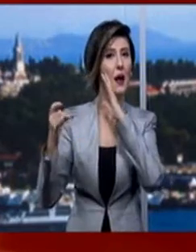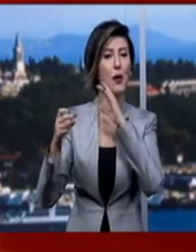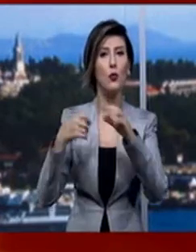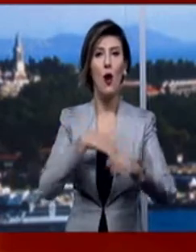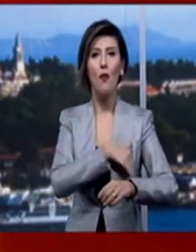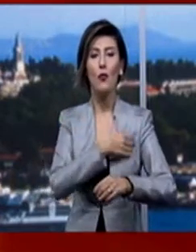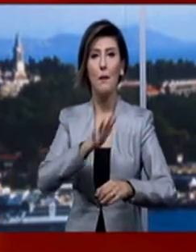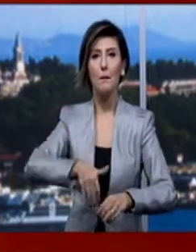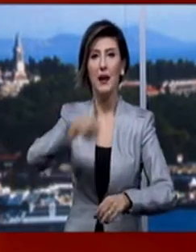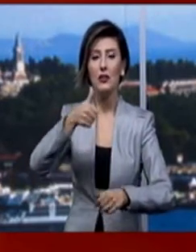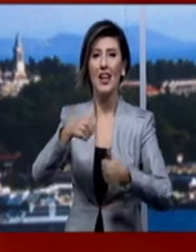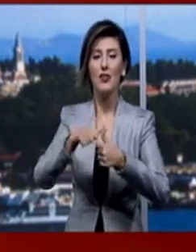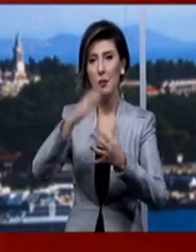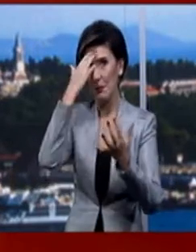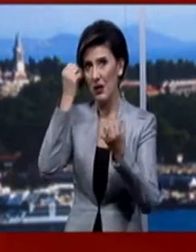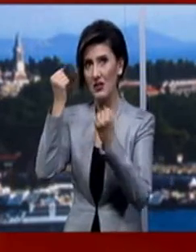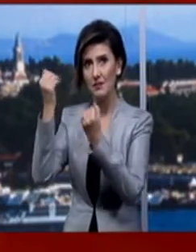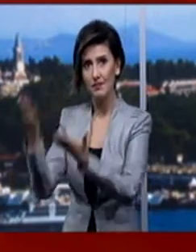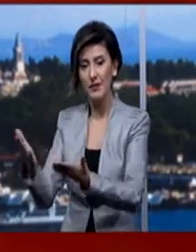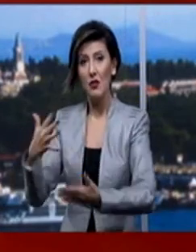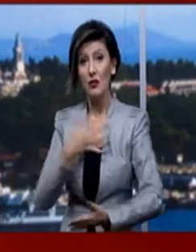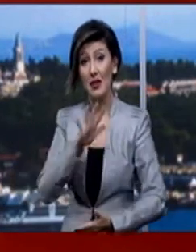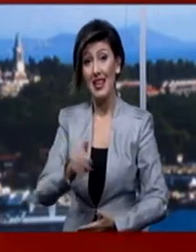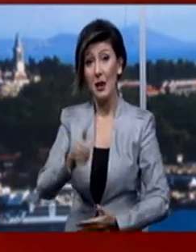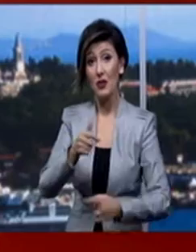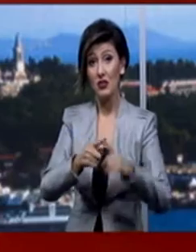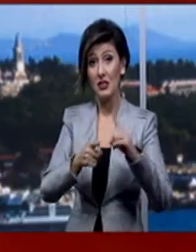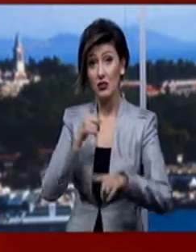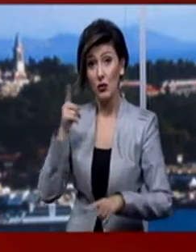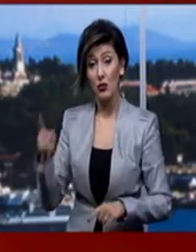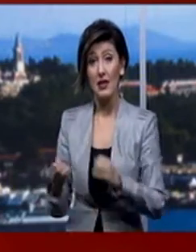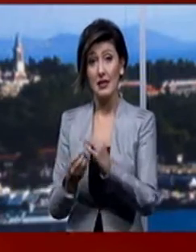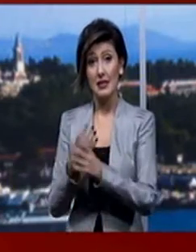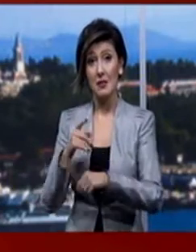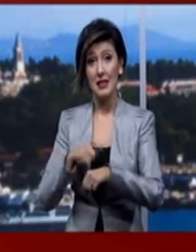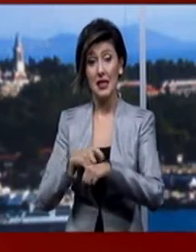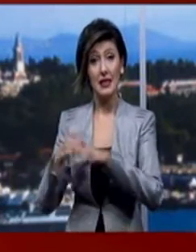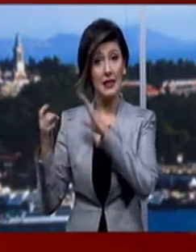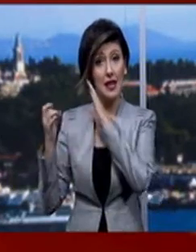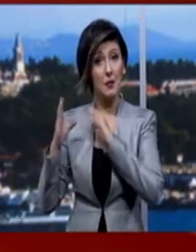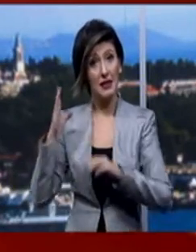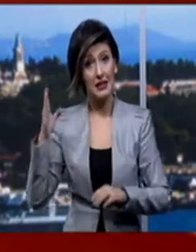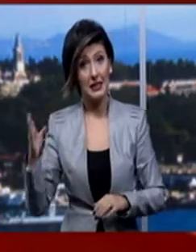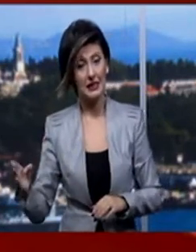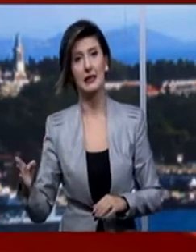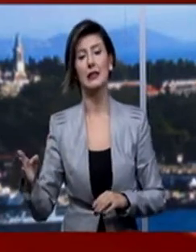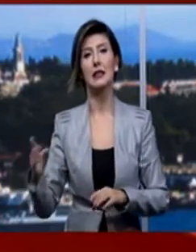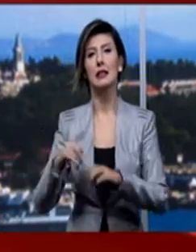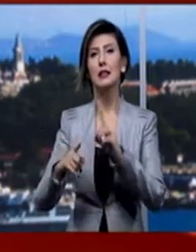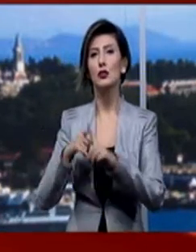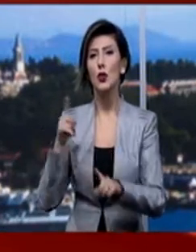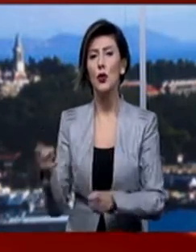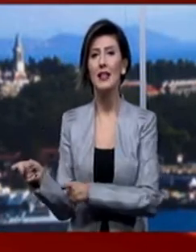eşine taziye ziyaretinde bulundu. CHP Genel Başkanı Kemal Kılıçdaroğlu sabah saatlerinde Diyarbakır'a gitti.